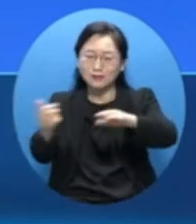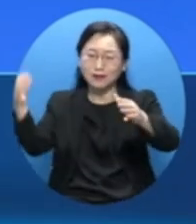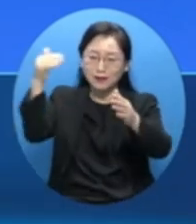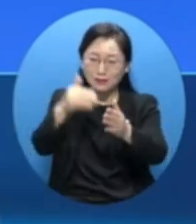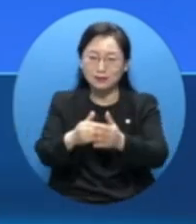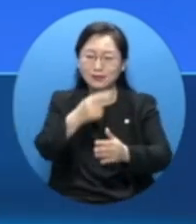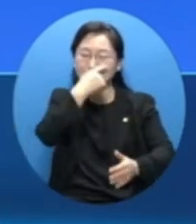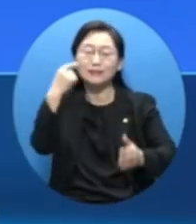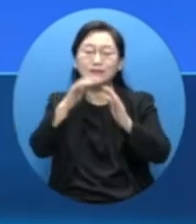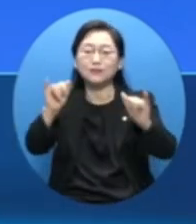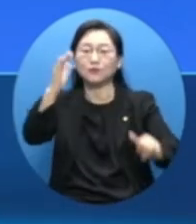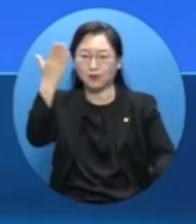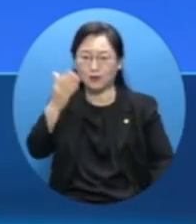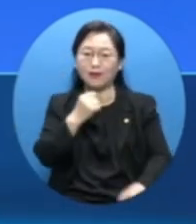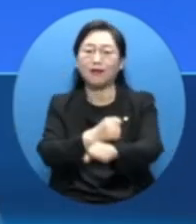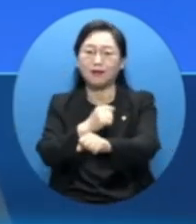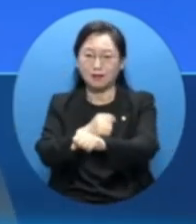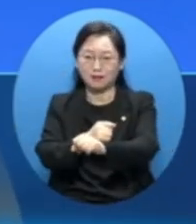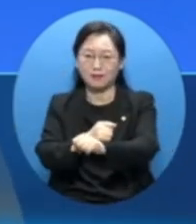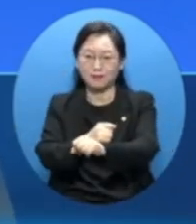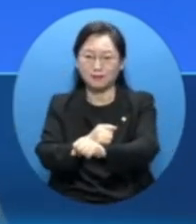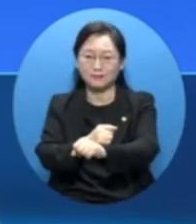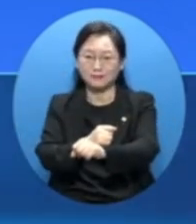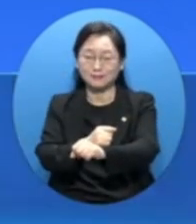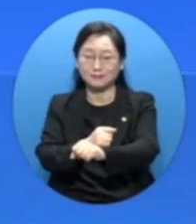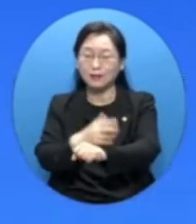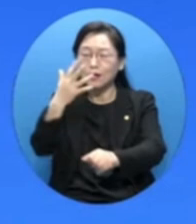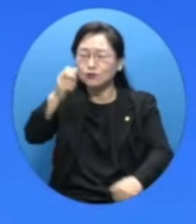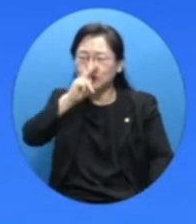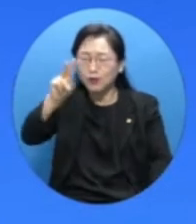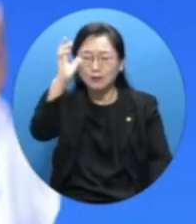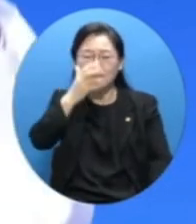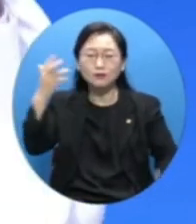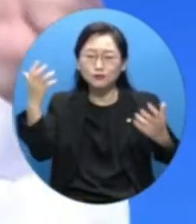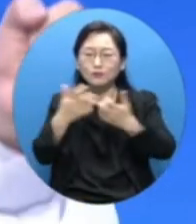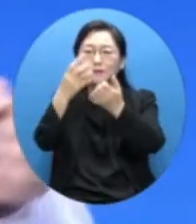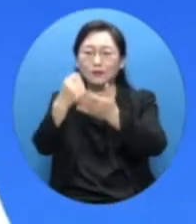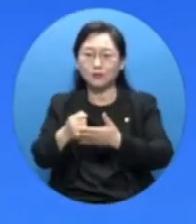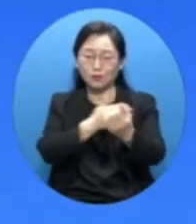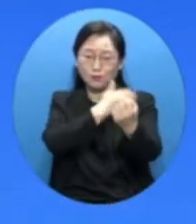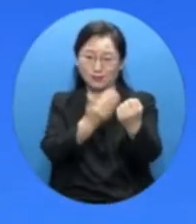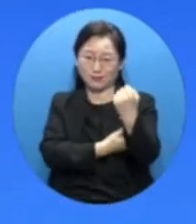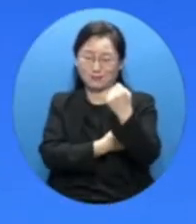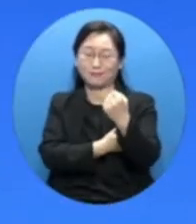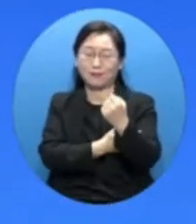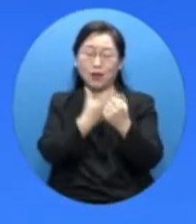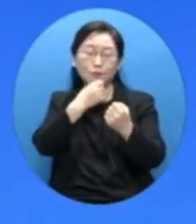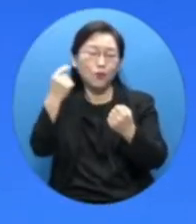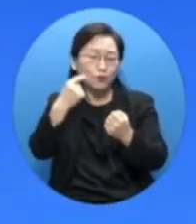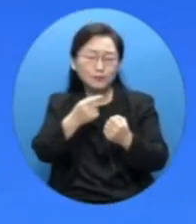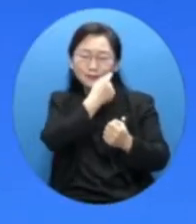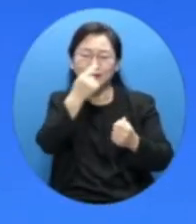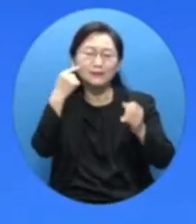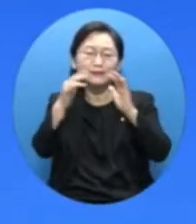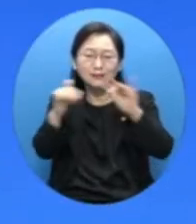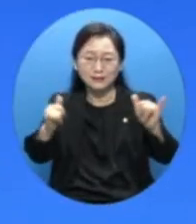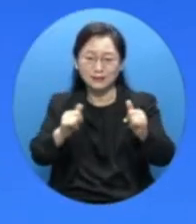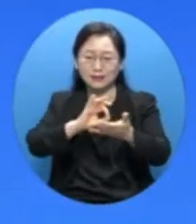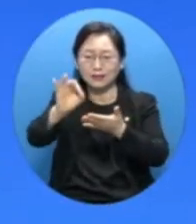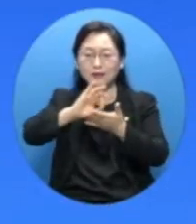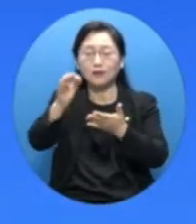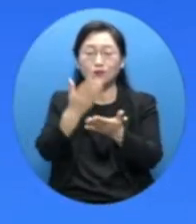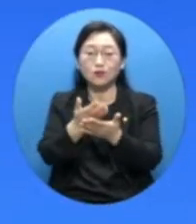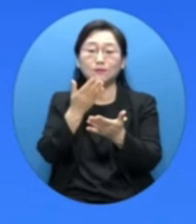내 증인이 되리라 하시니라. 주여 우리가 성령 전마다 권능 받고 복음의 증인으로 쓰임받게 하여